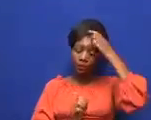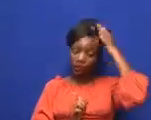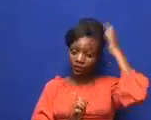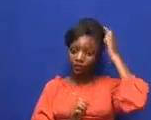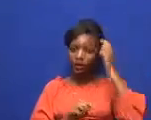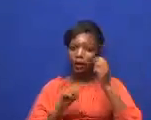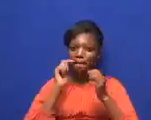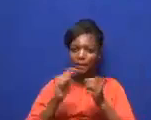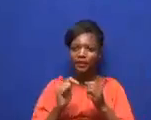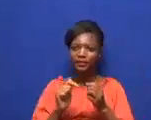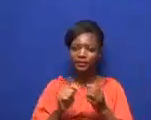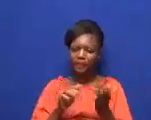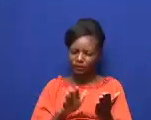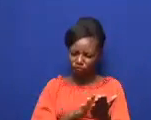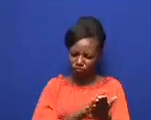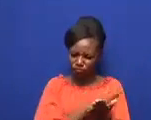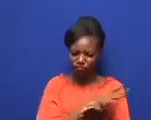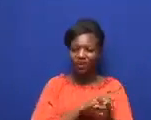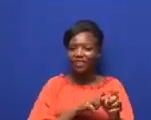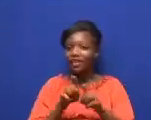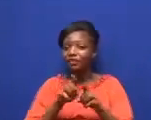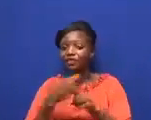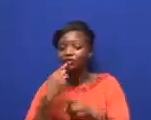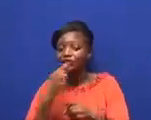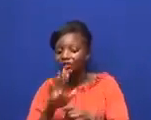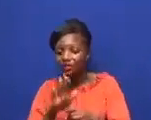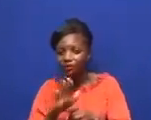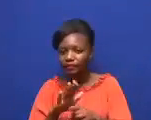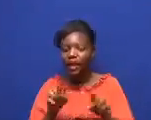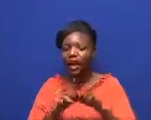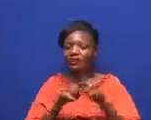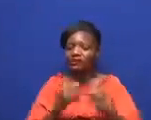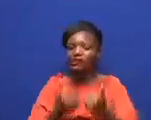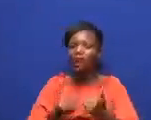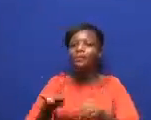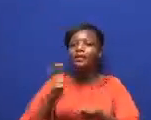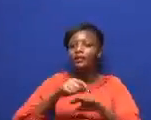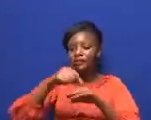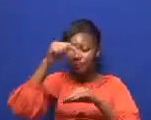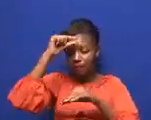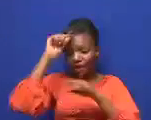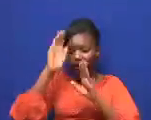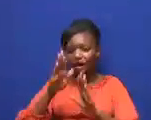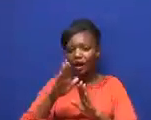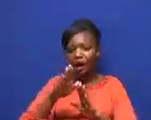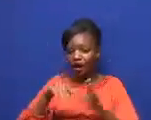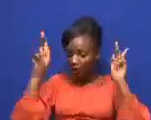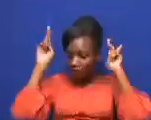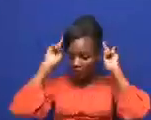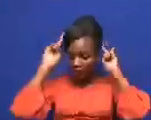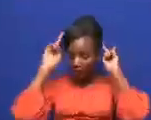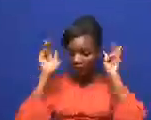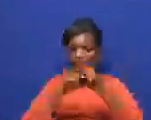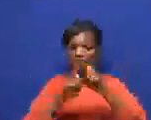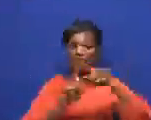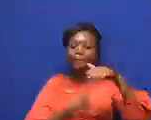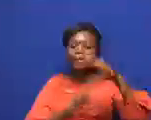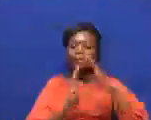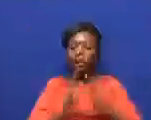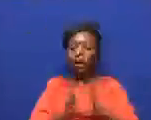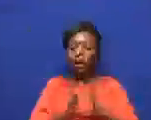the accusations leveled against him. Haya yanajiri huku Gavana Wycliffe Oparanya na Waziri Eugene